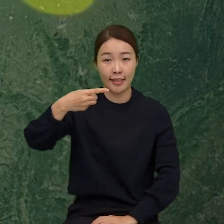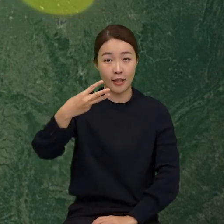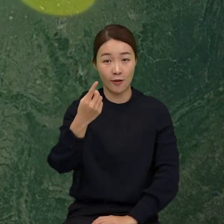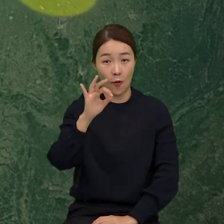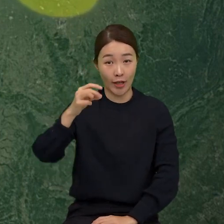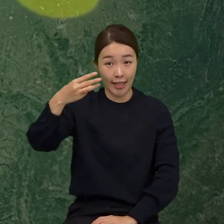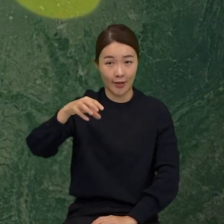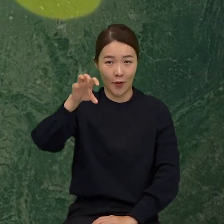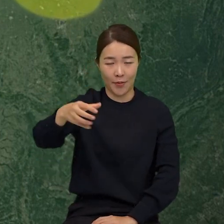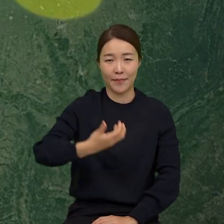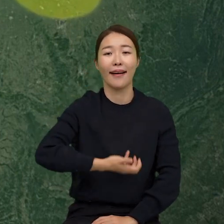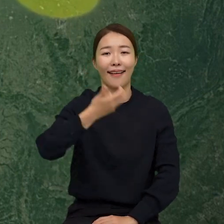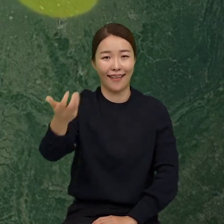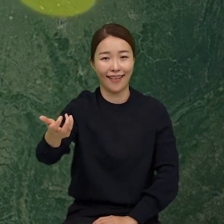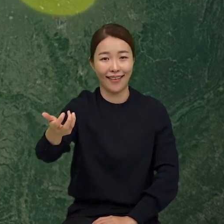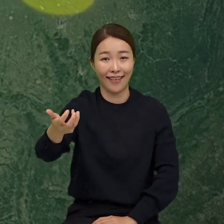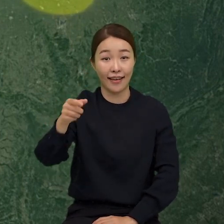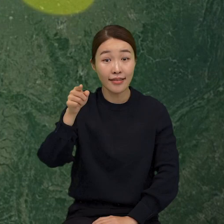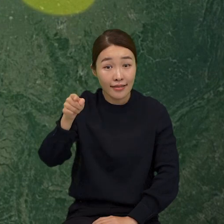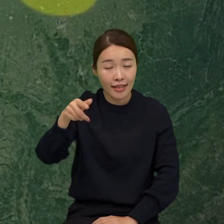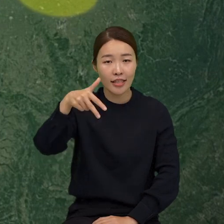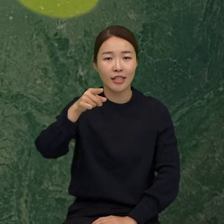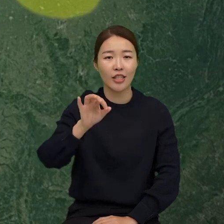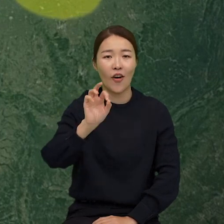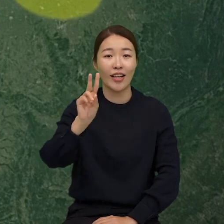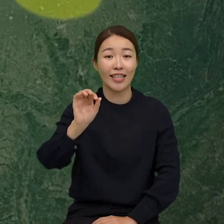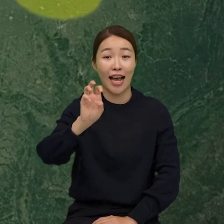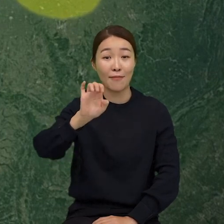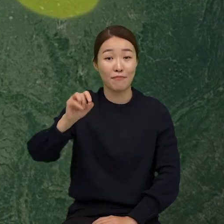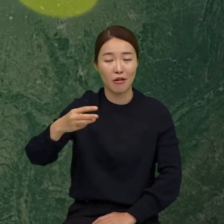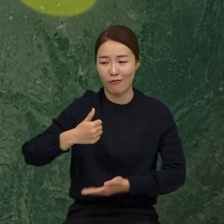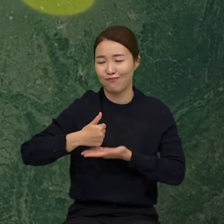향했다. 정양필의 초청이 있었다.